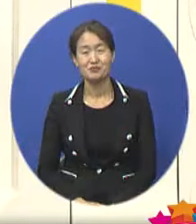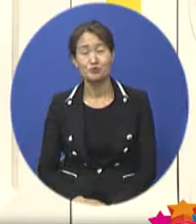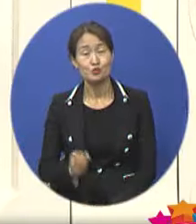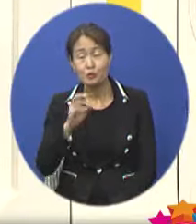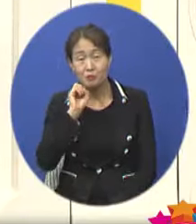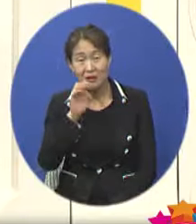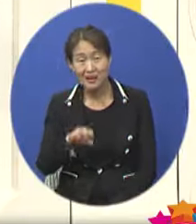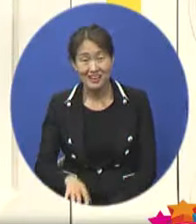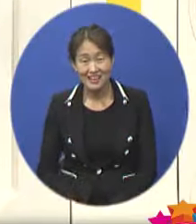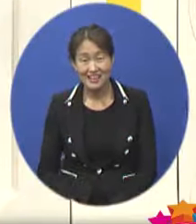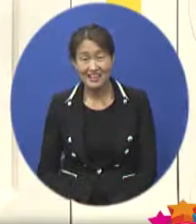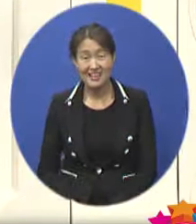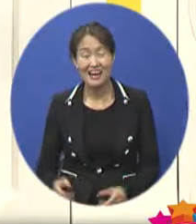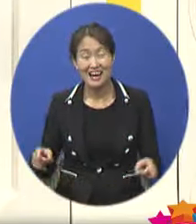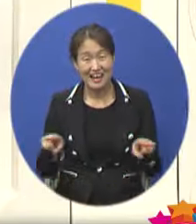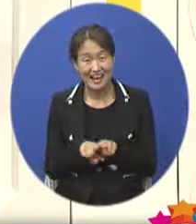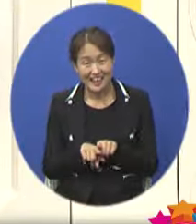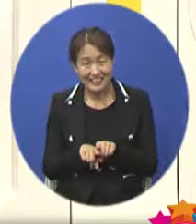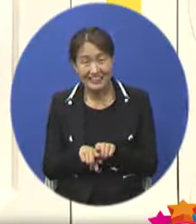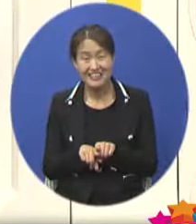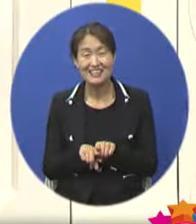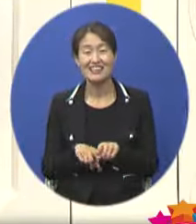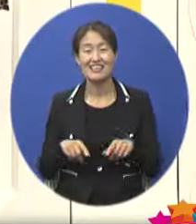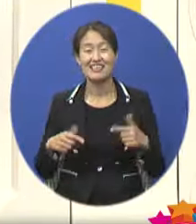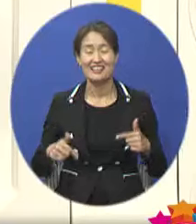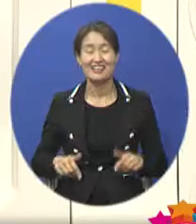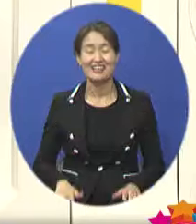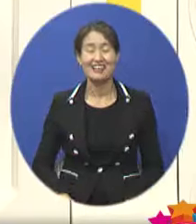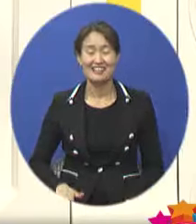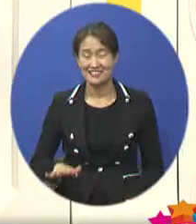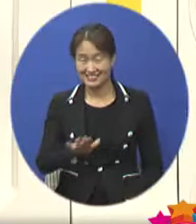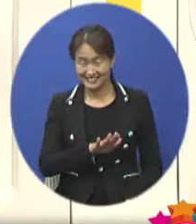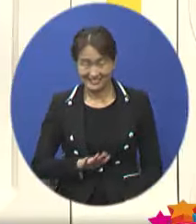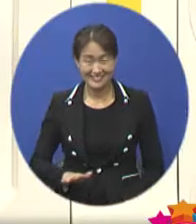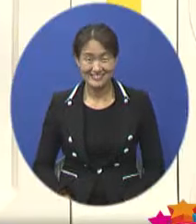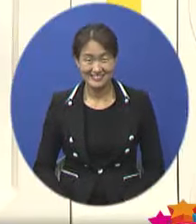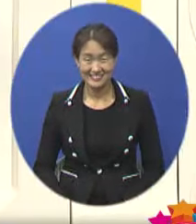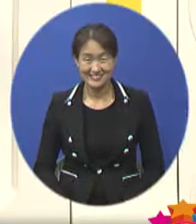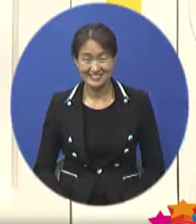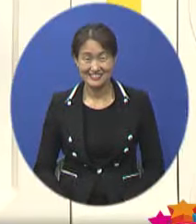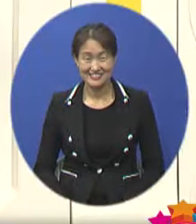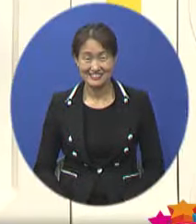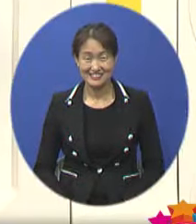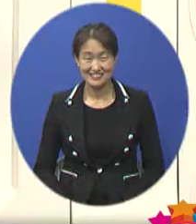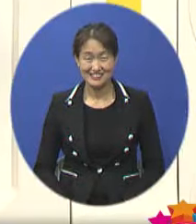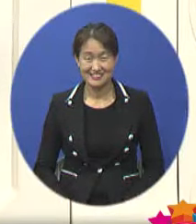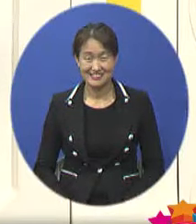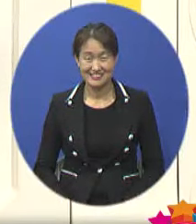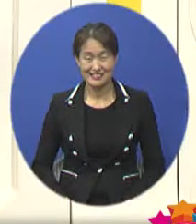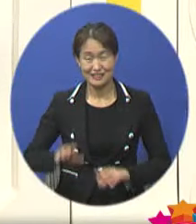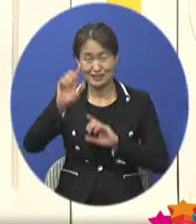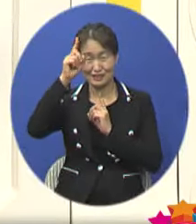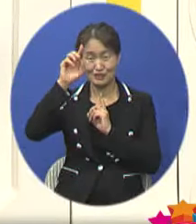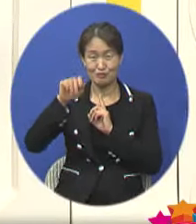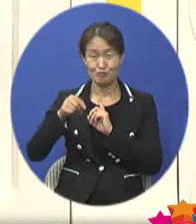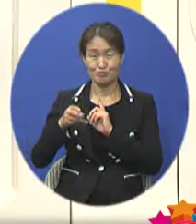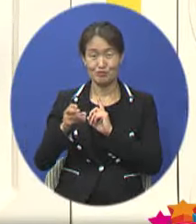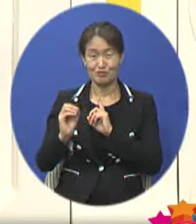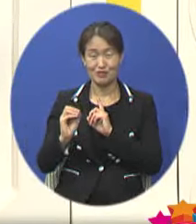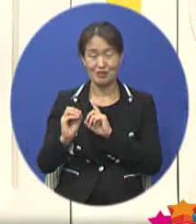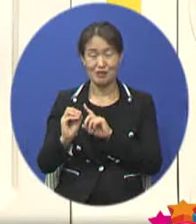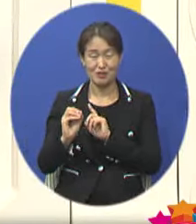뒷소리가 있어야죠. 잘했죠. 그리고 함께 이렇게 저 늘 따뜻하게 맞이해 주셔서 감사하다고 얘기해야죠. 갑자기 이래 이우영 씨를